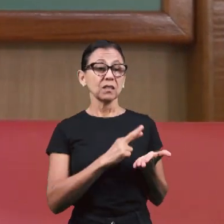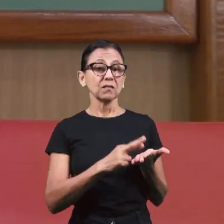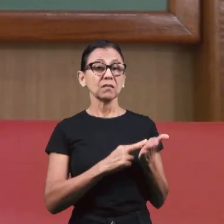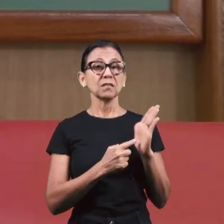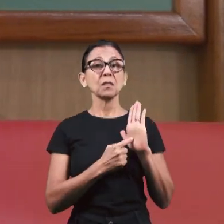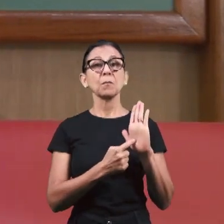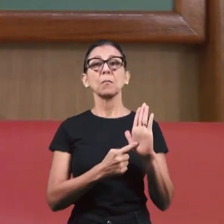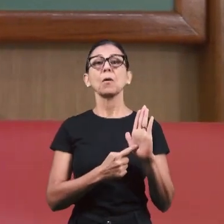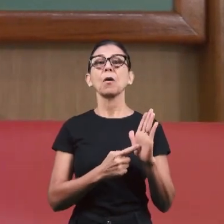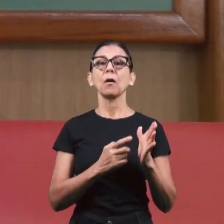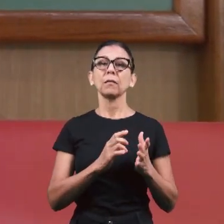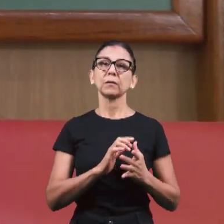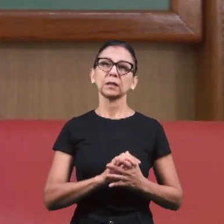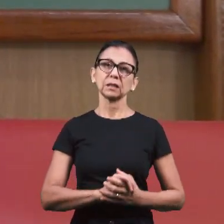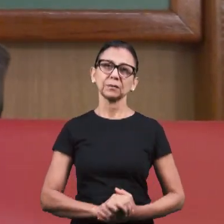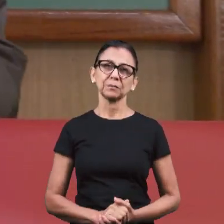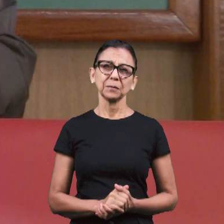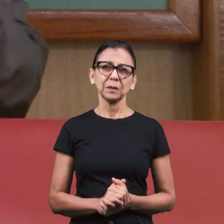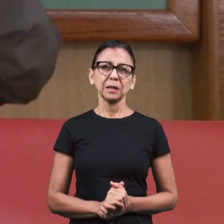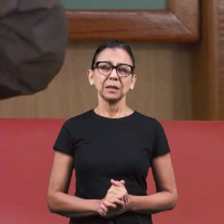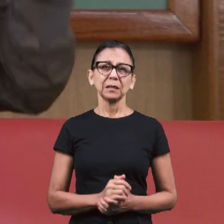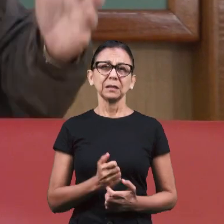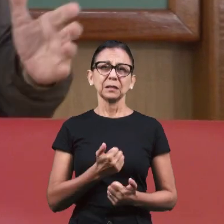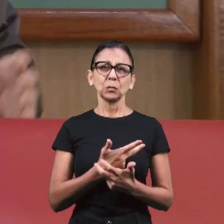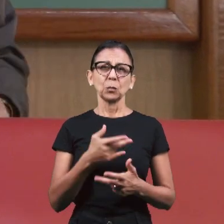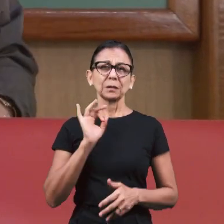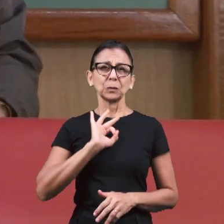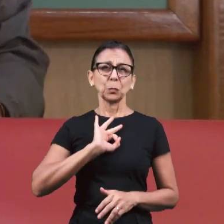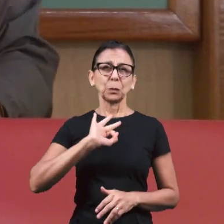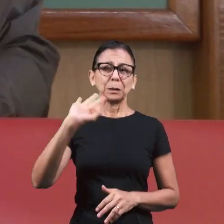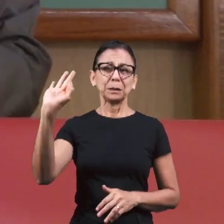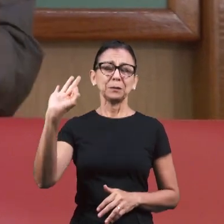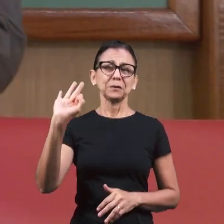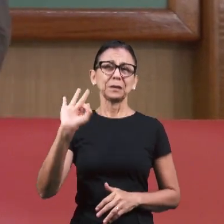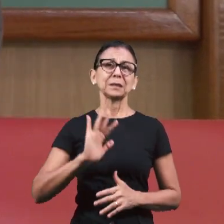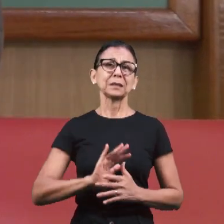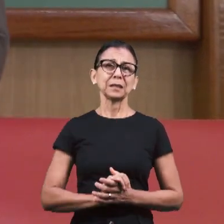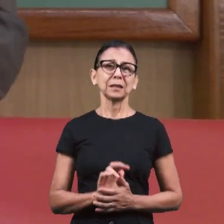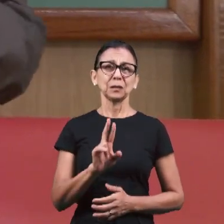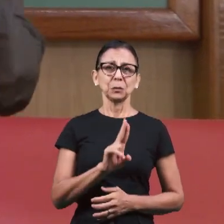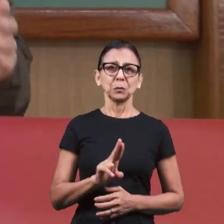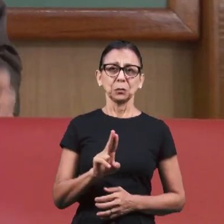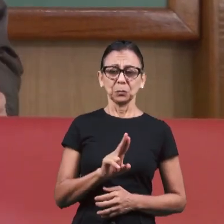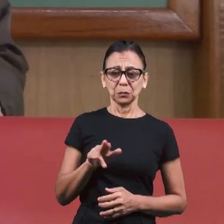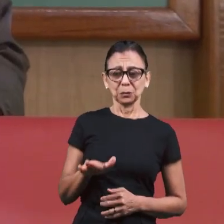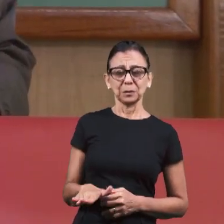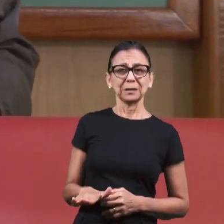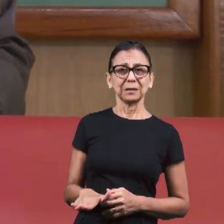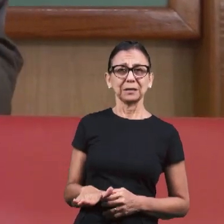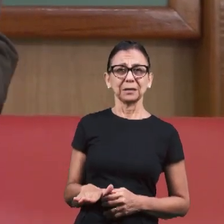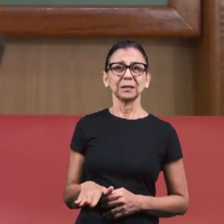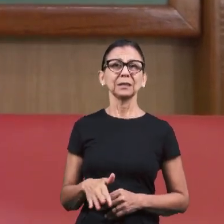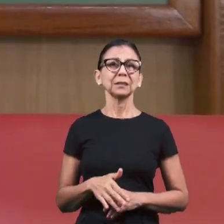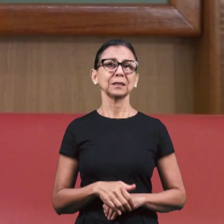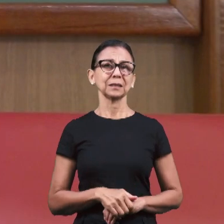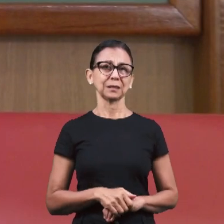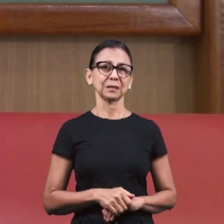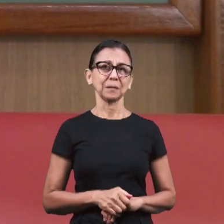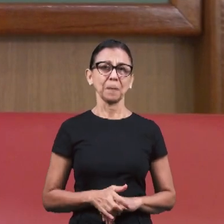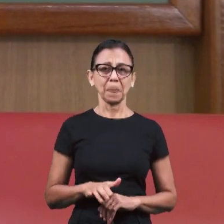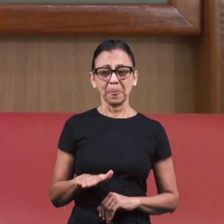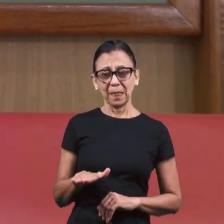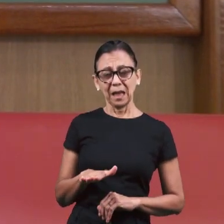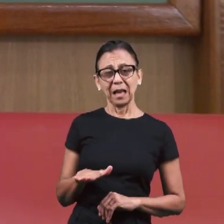montrant les, la pédophilie, n'est-ce pas, dans certains